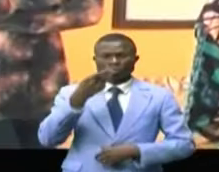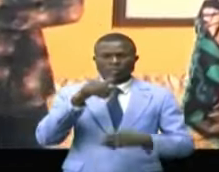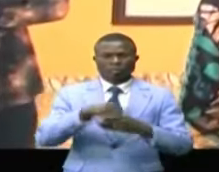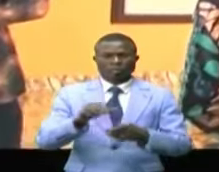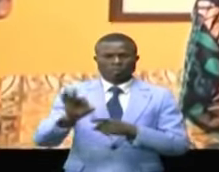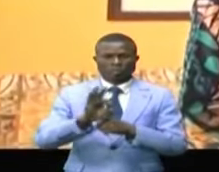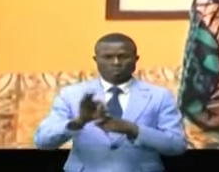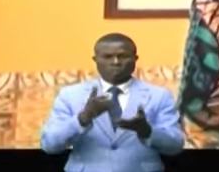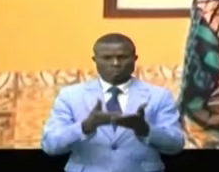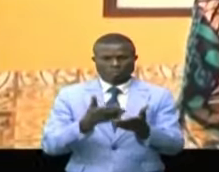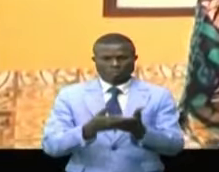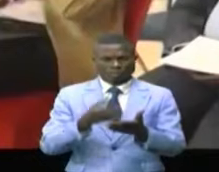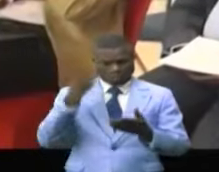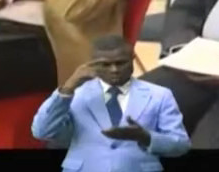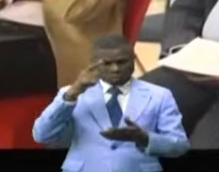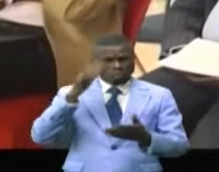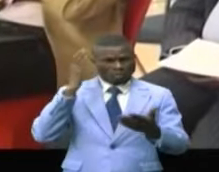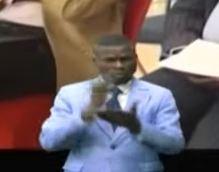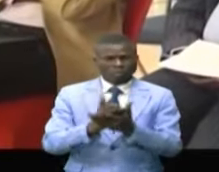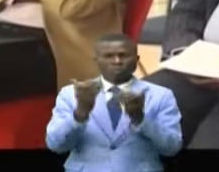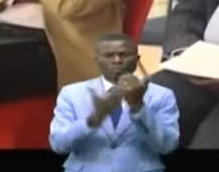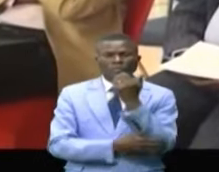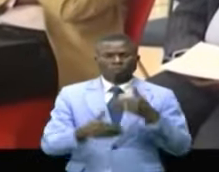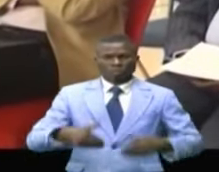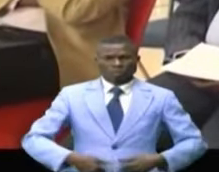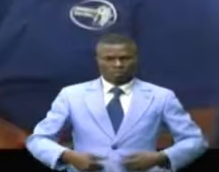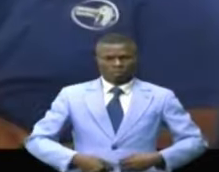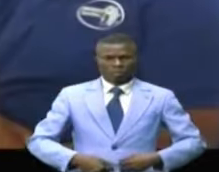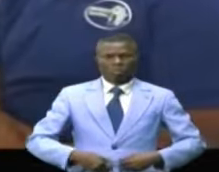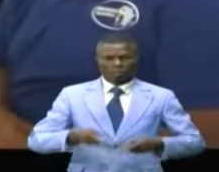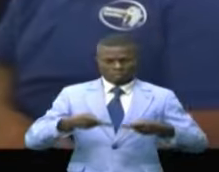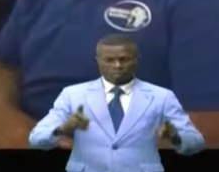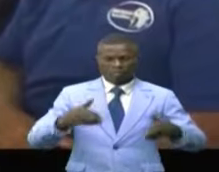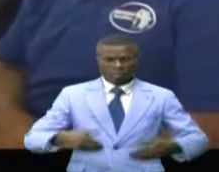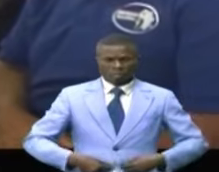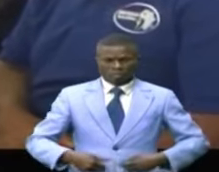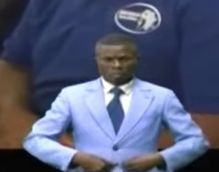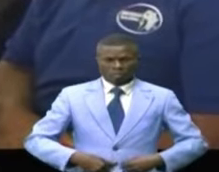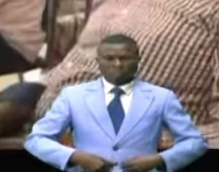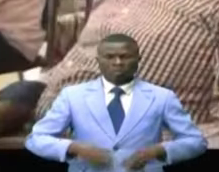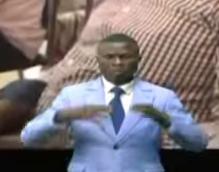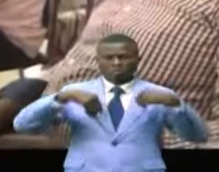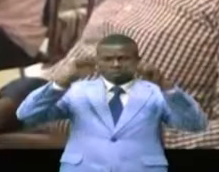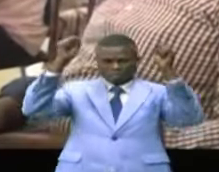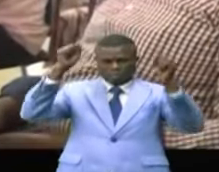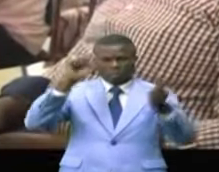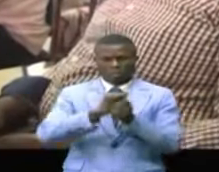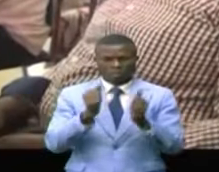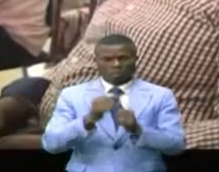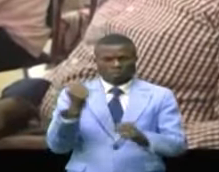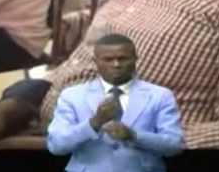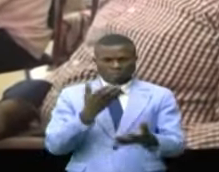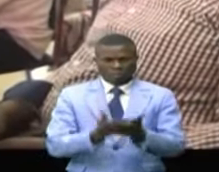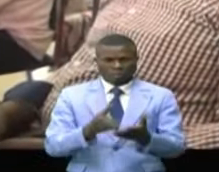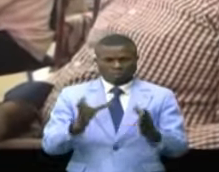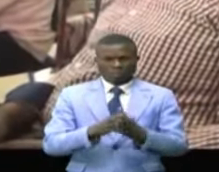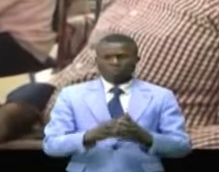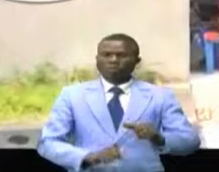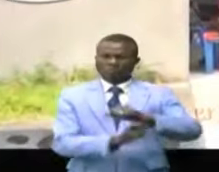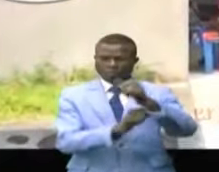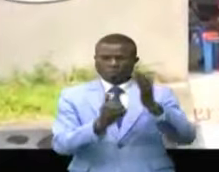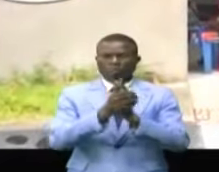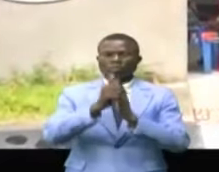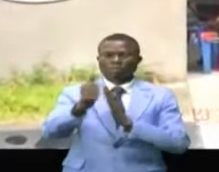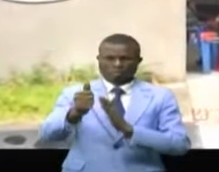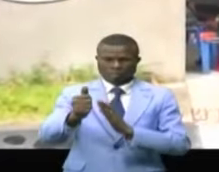de cette rencontre en vue de combattre la pauvreté des jeunes en leur permettant de bien compétir sur le marché de l'emploi avec une main-d'œuvre